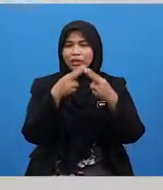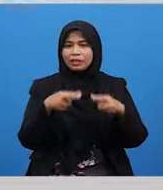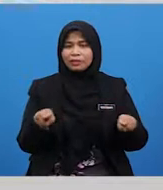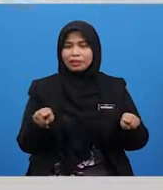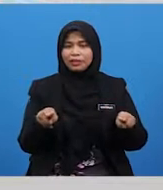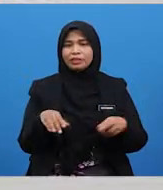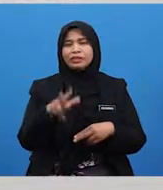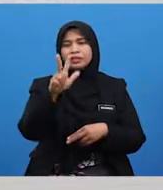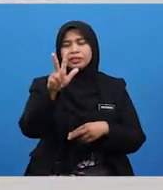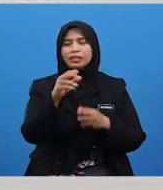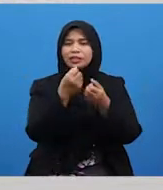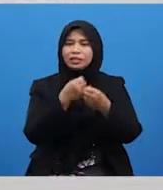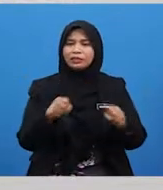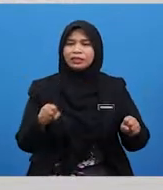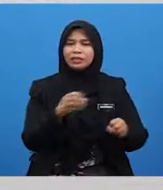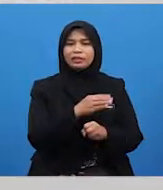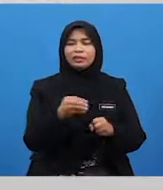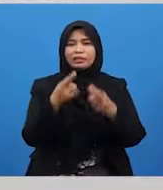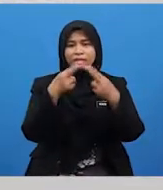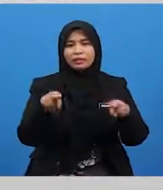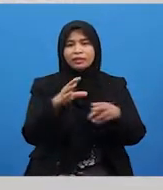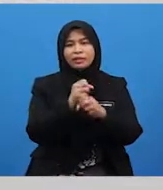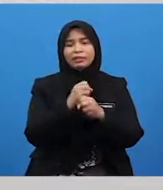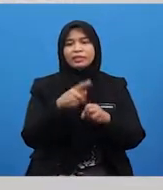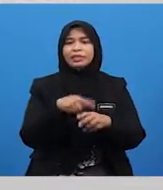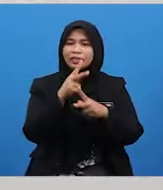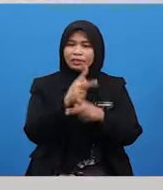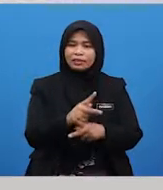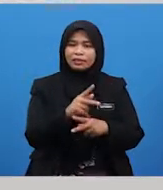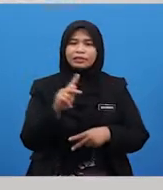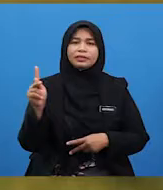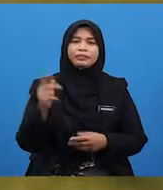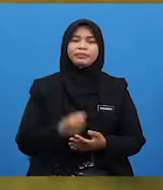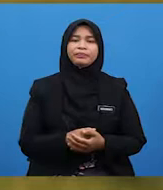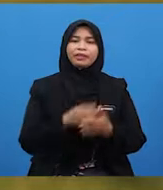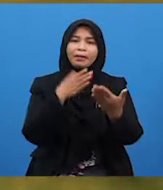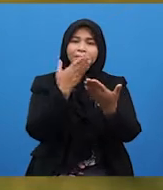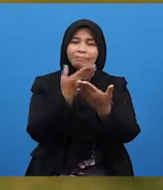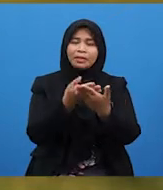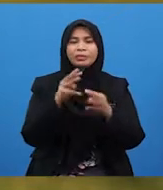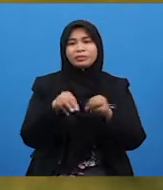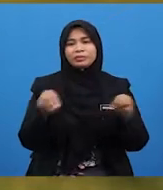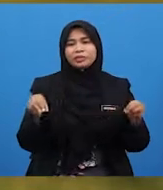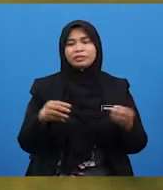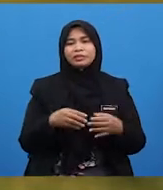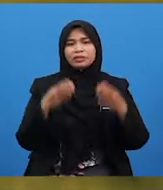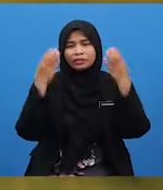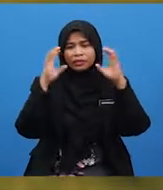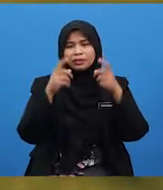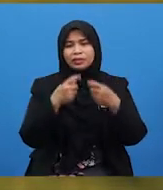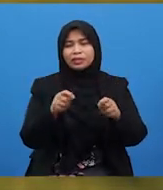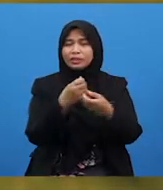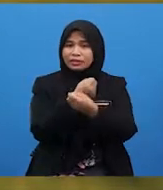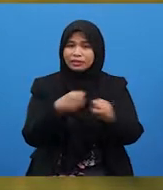akhirnya keamanan dan keharmonian dapat dikekalkan. Baik murid-murid, cikgu